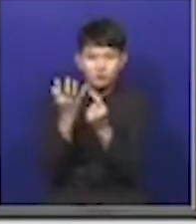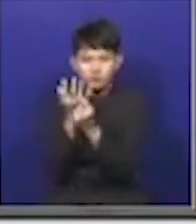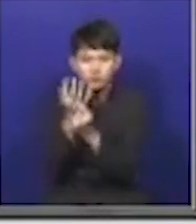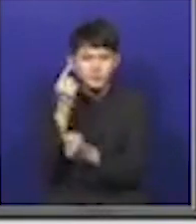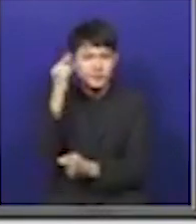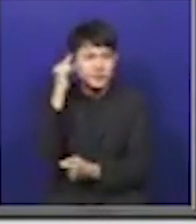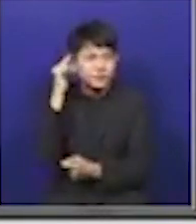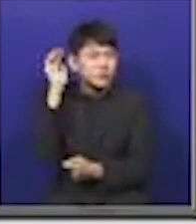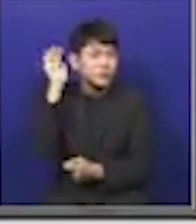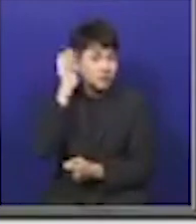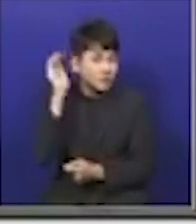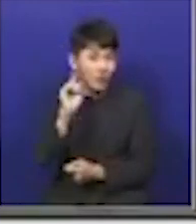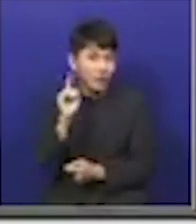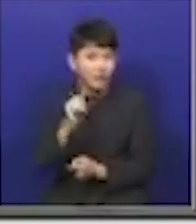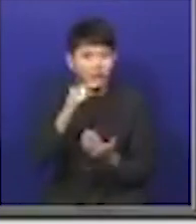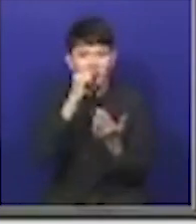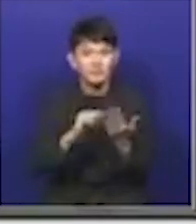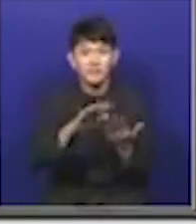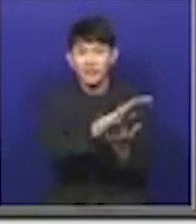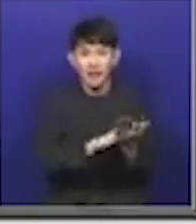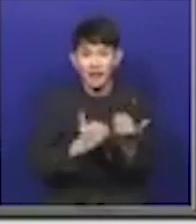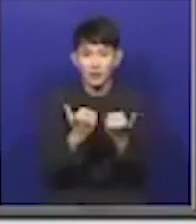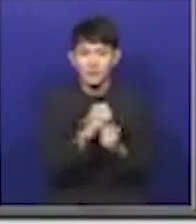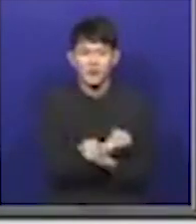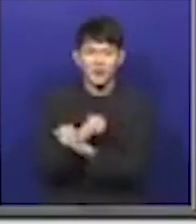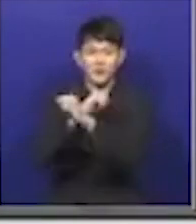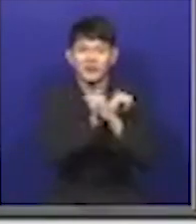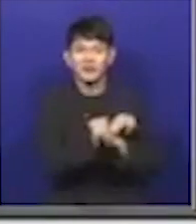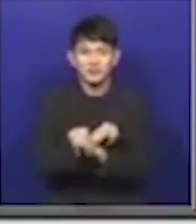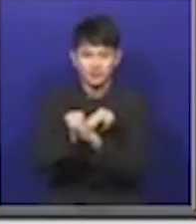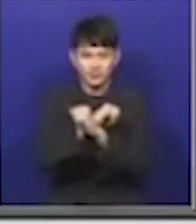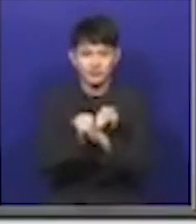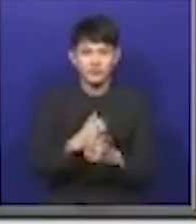อว่าประเทศไทยเป็นประเทศที่ปลอดภัยฮะ